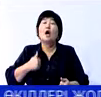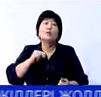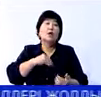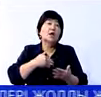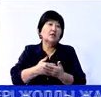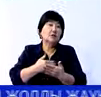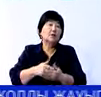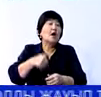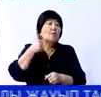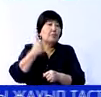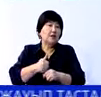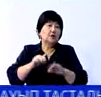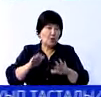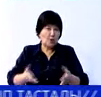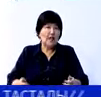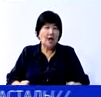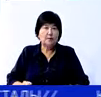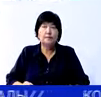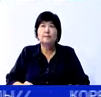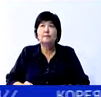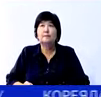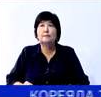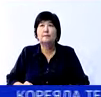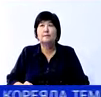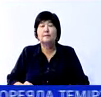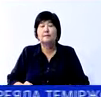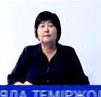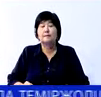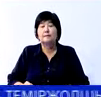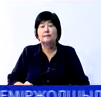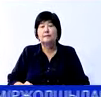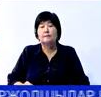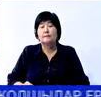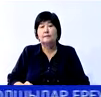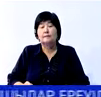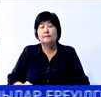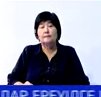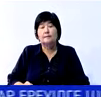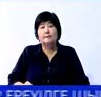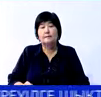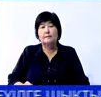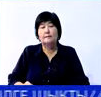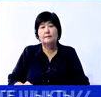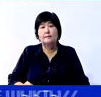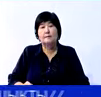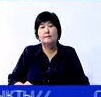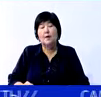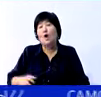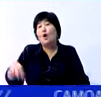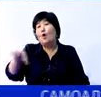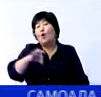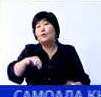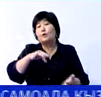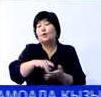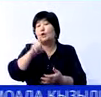қызмет ету басты орында. Шолпан Исабекова, Бауыржан Қожамұратов, Досхан Сәтбай, Қызылорда телеарнасы. Облыс